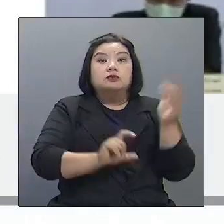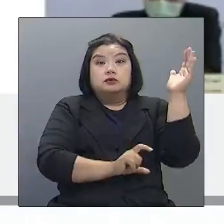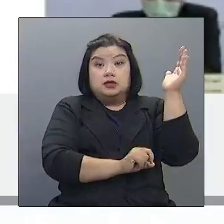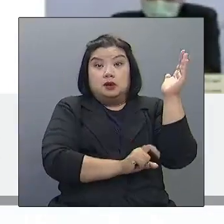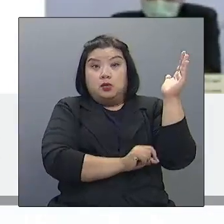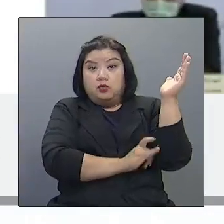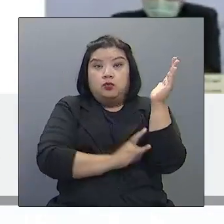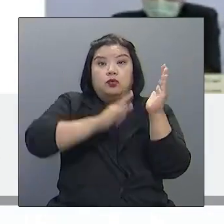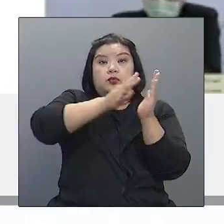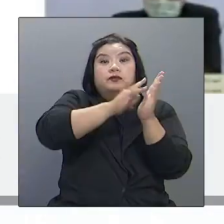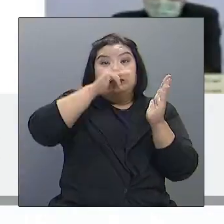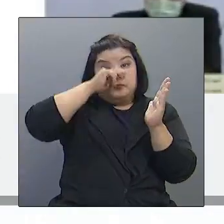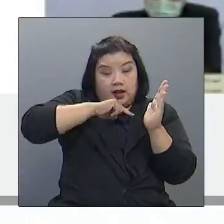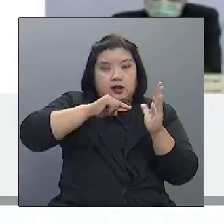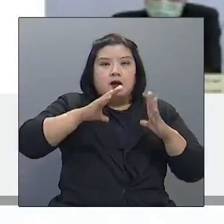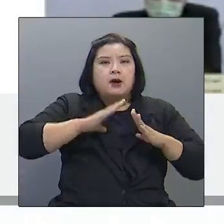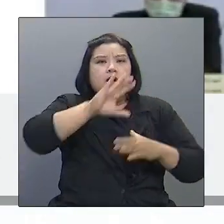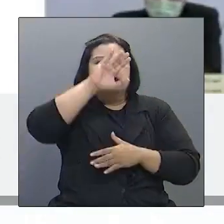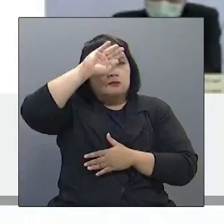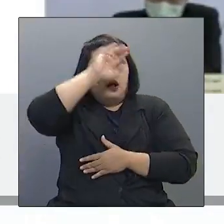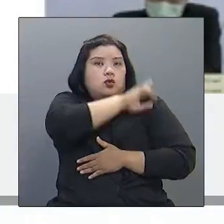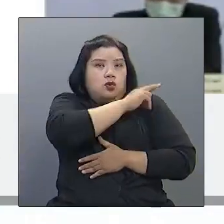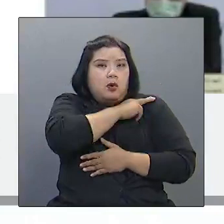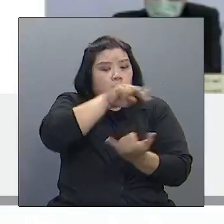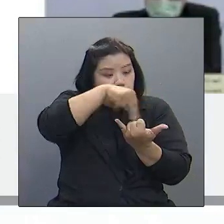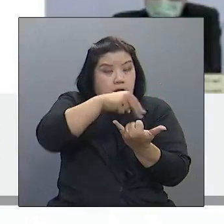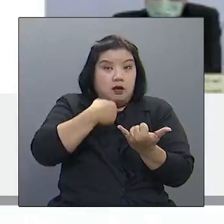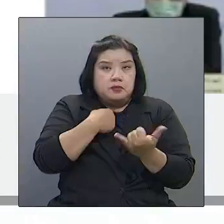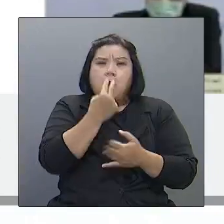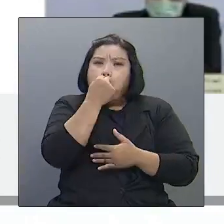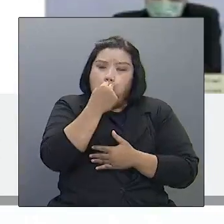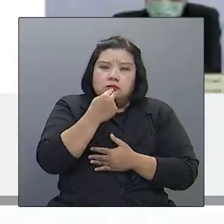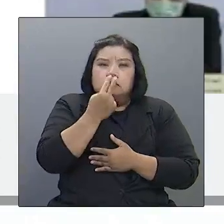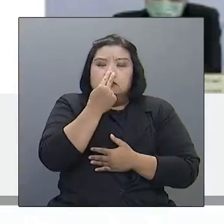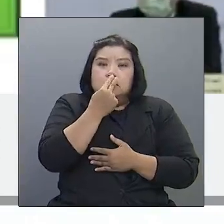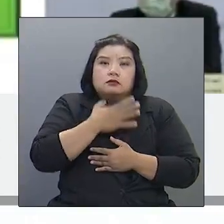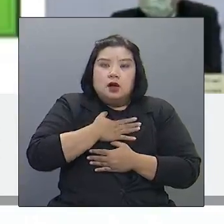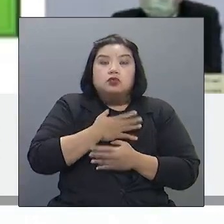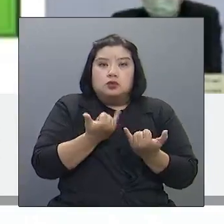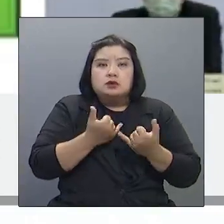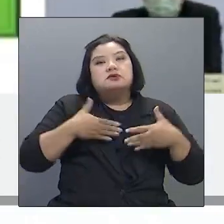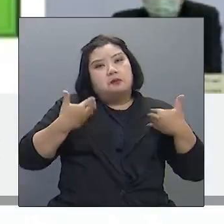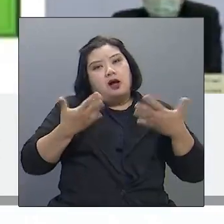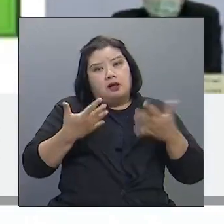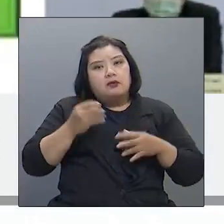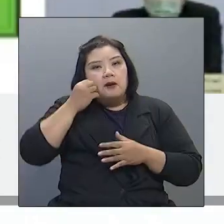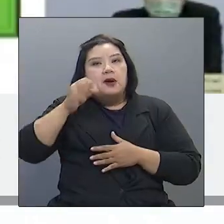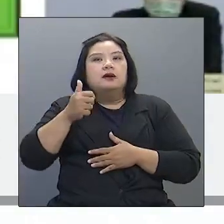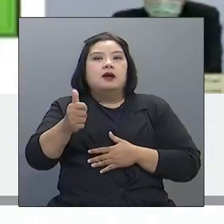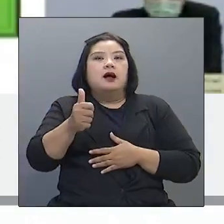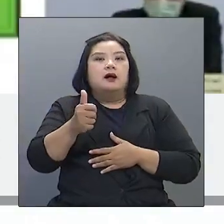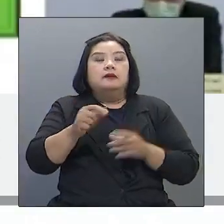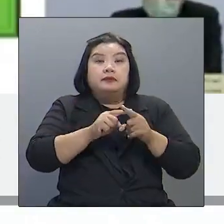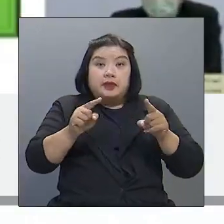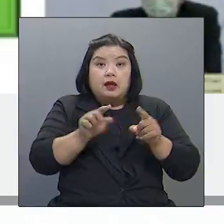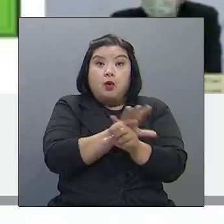าในโรงพยาบาลเดียวกันปรากฏอาการไอคัดจมูกอาการไม่มากและหายเป็นปกติแล้วเช่นกันค่ะโอมิครอนส